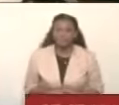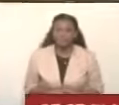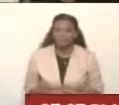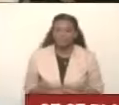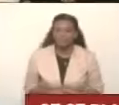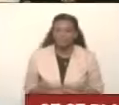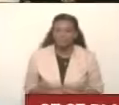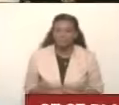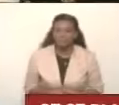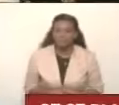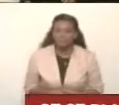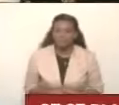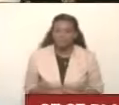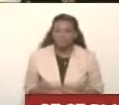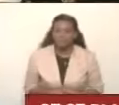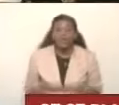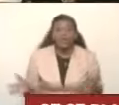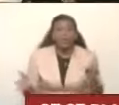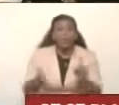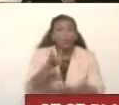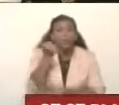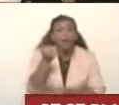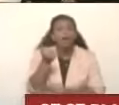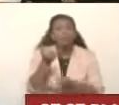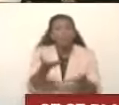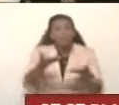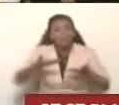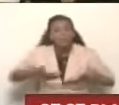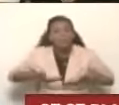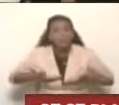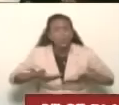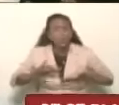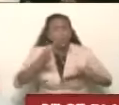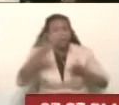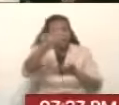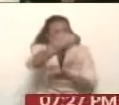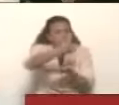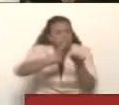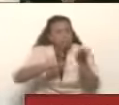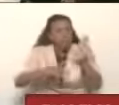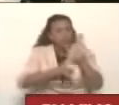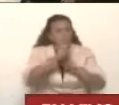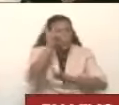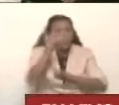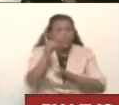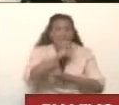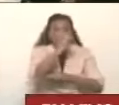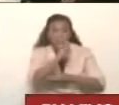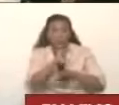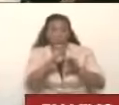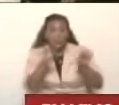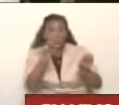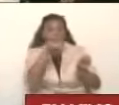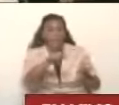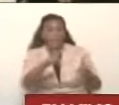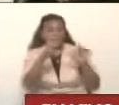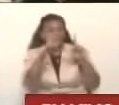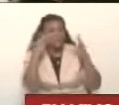由这个陶老师陶教授在做这个论坛 logramos recibir parte de la experiencia en el desarrollo de la zona económica especial de